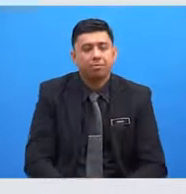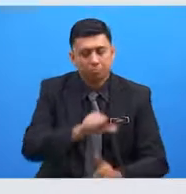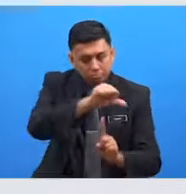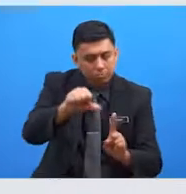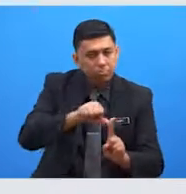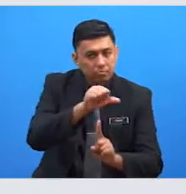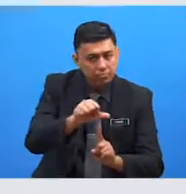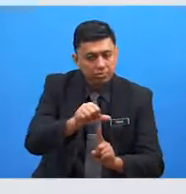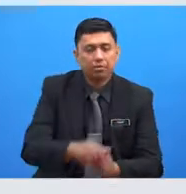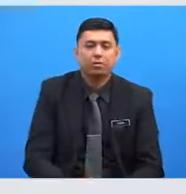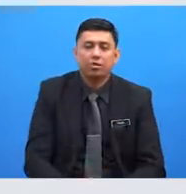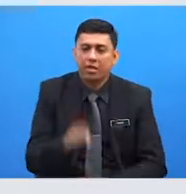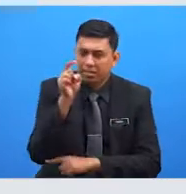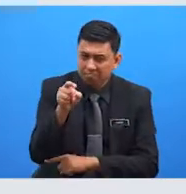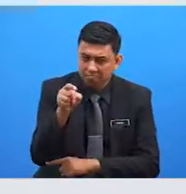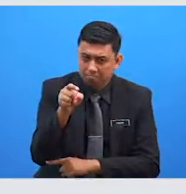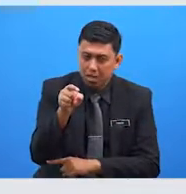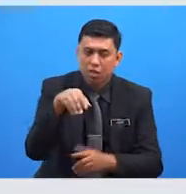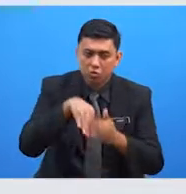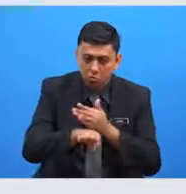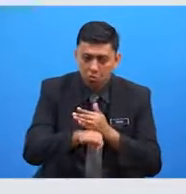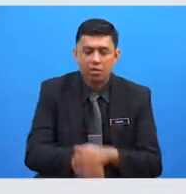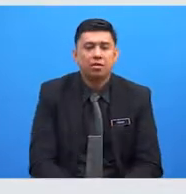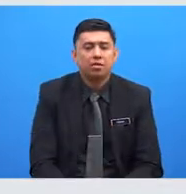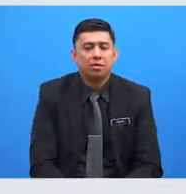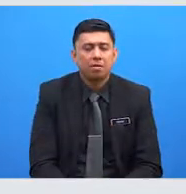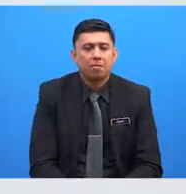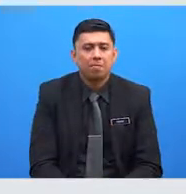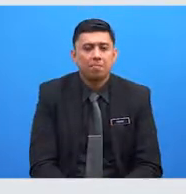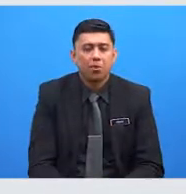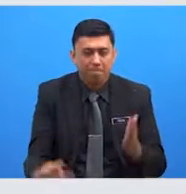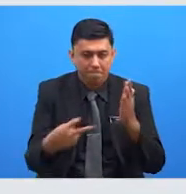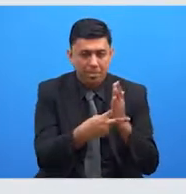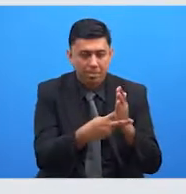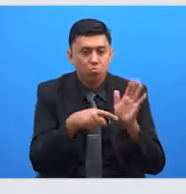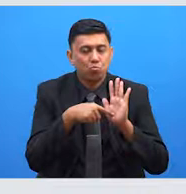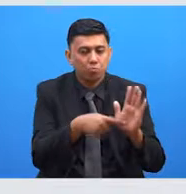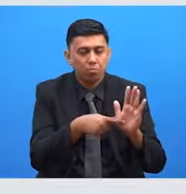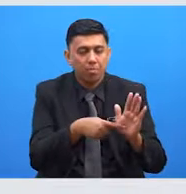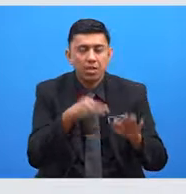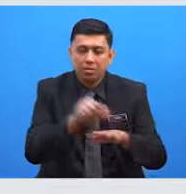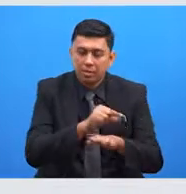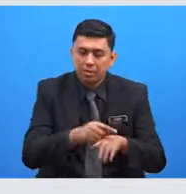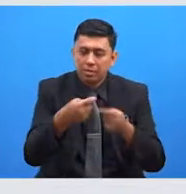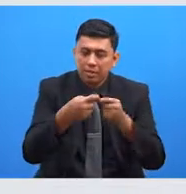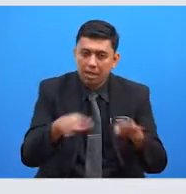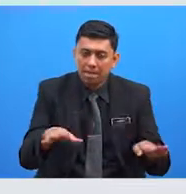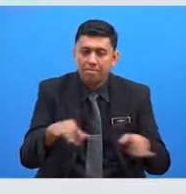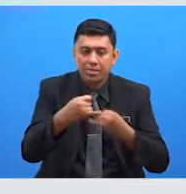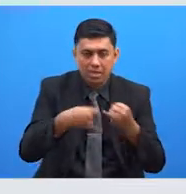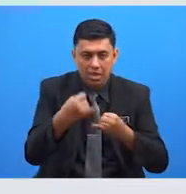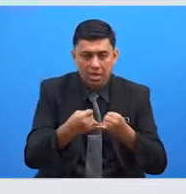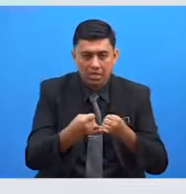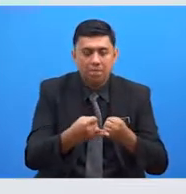Apabila pengguna klik butang login satu ke kotak mesej yang menunjukkan pengguna telah berjaya